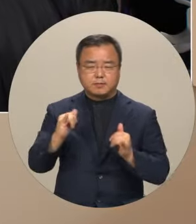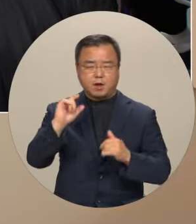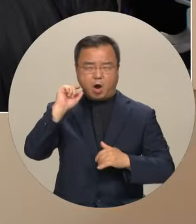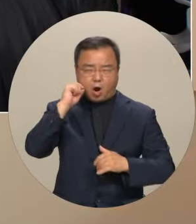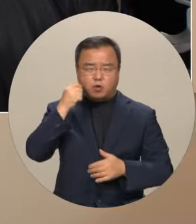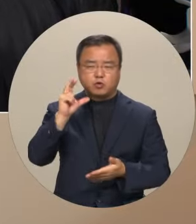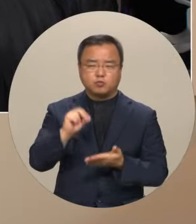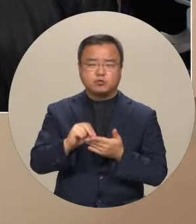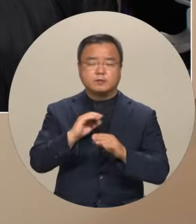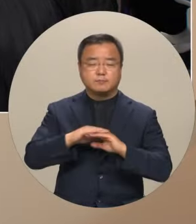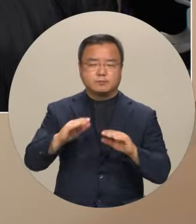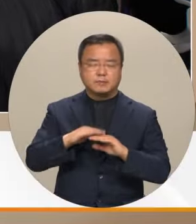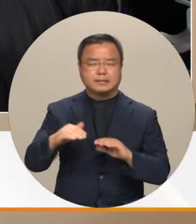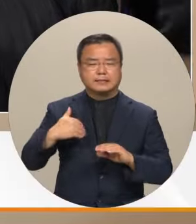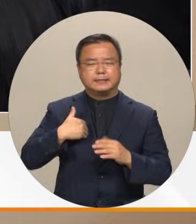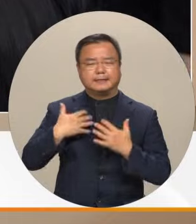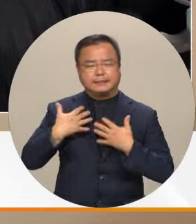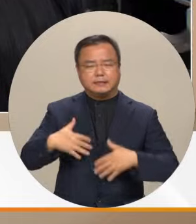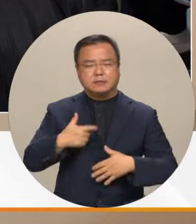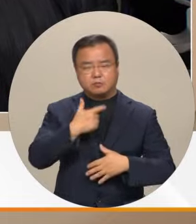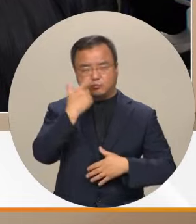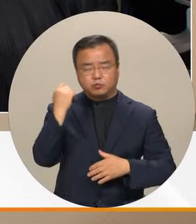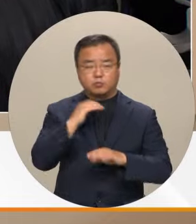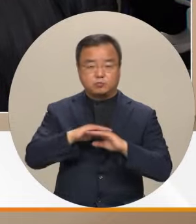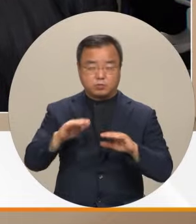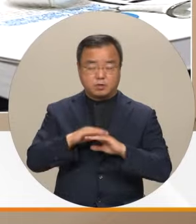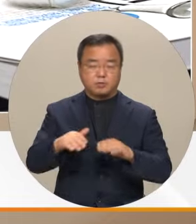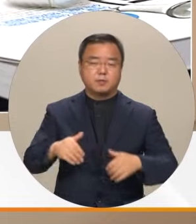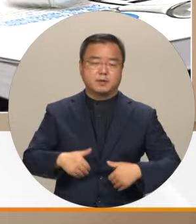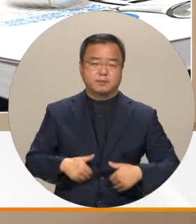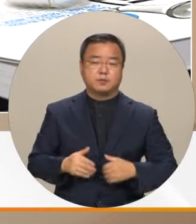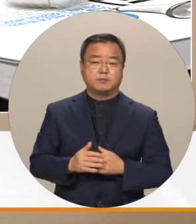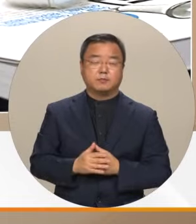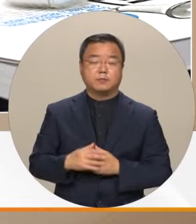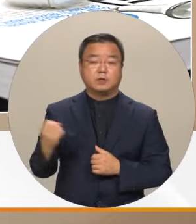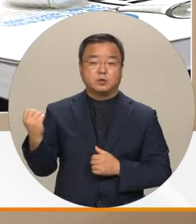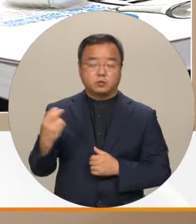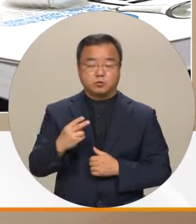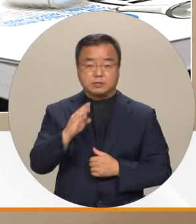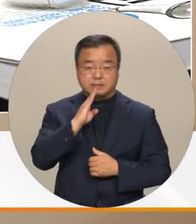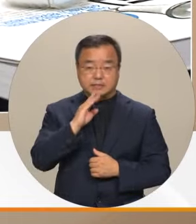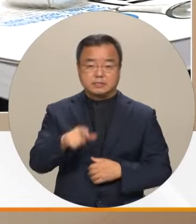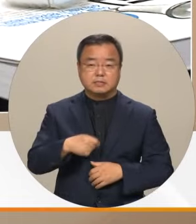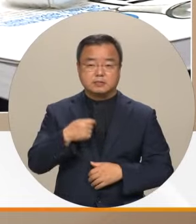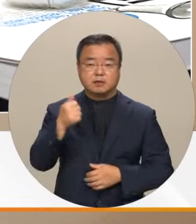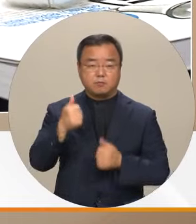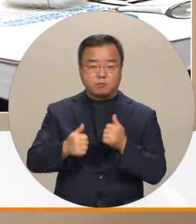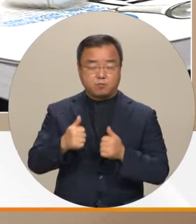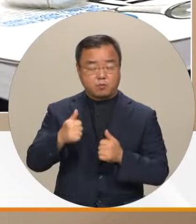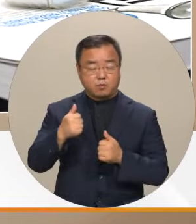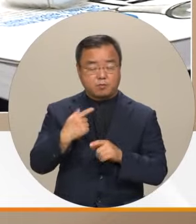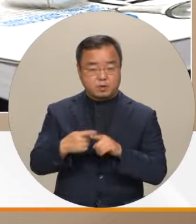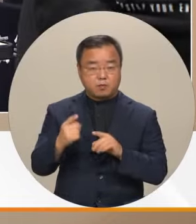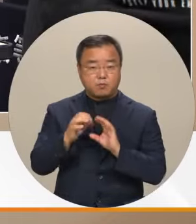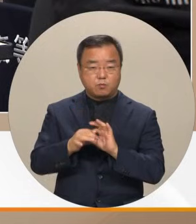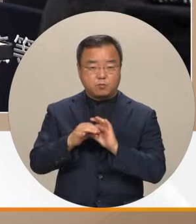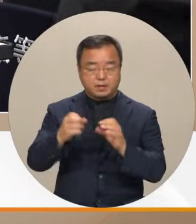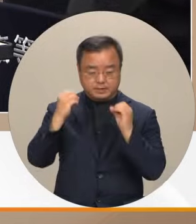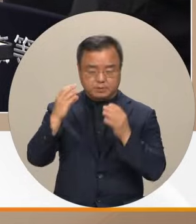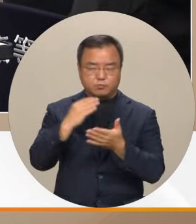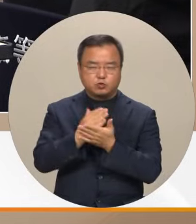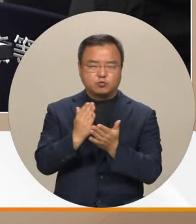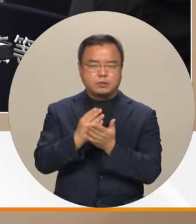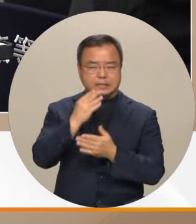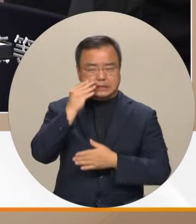풀이와 자신의 약전 보완을 위한 공부가 좀 필요합니다 어 또한 실전 모의고사 등을 통해서 새로운 유형에 대한 적응력을